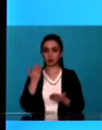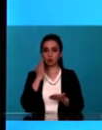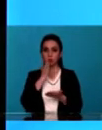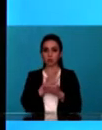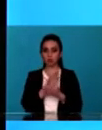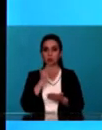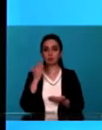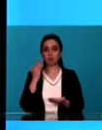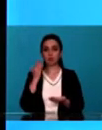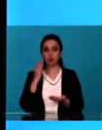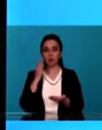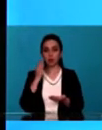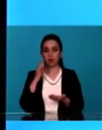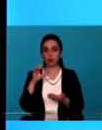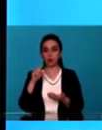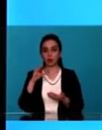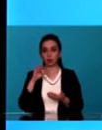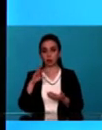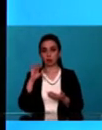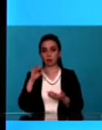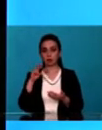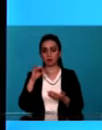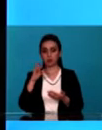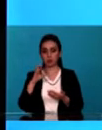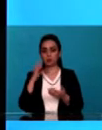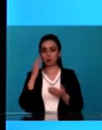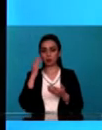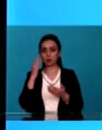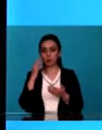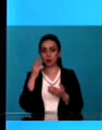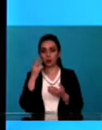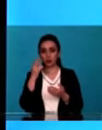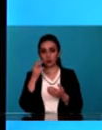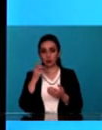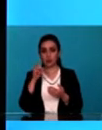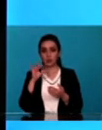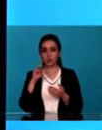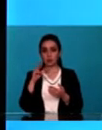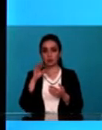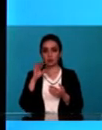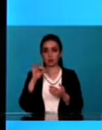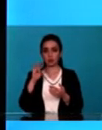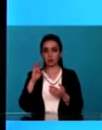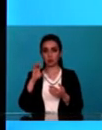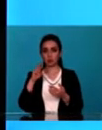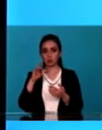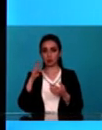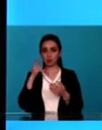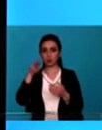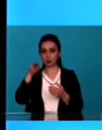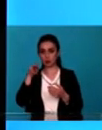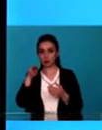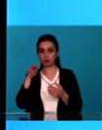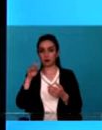также является Item Index. Мы аналогично предыдущим свойствам в инспекторе объектов нажимаем на